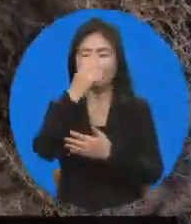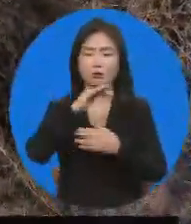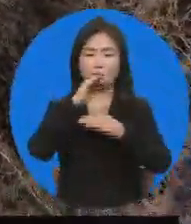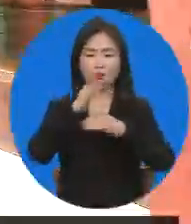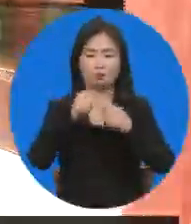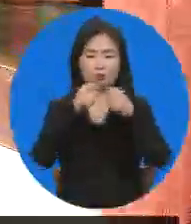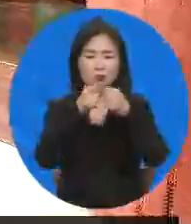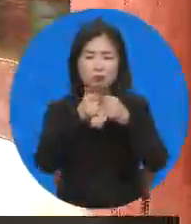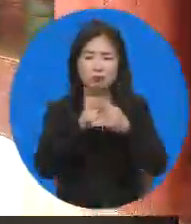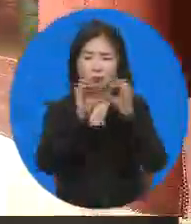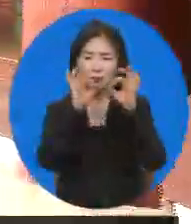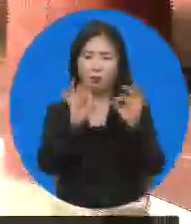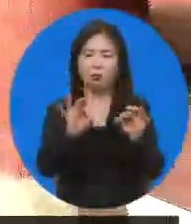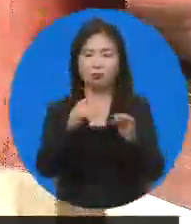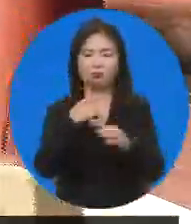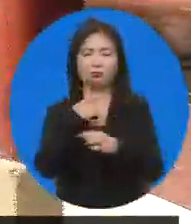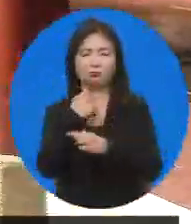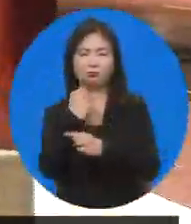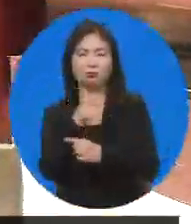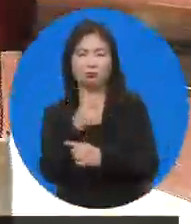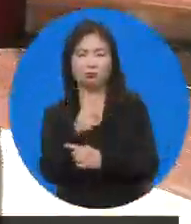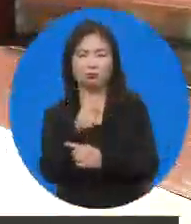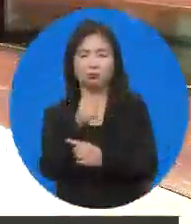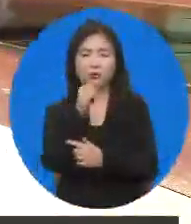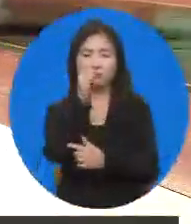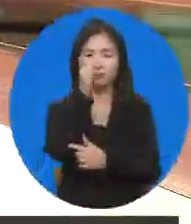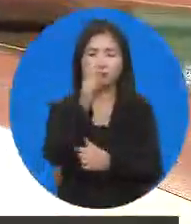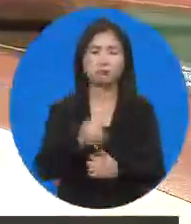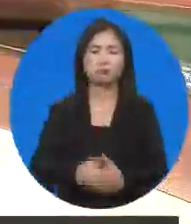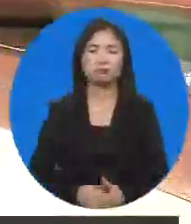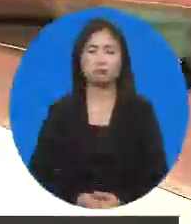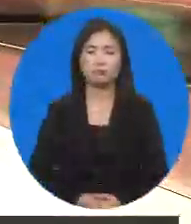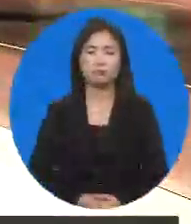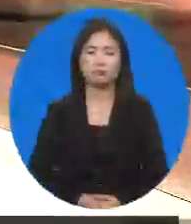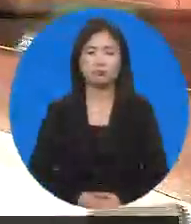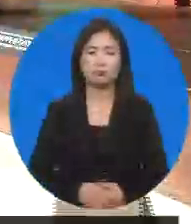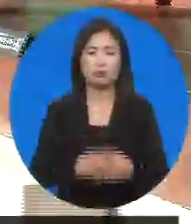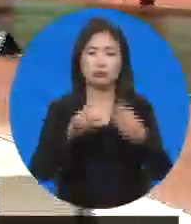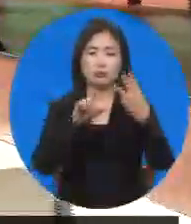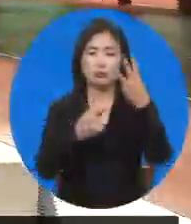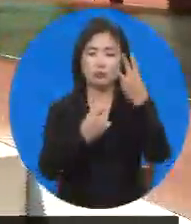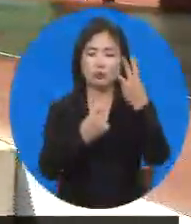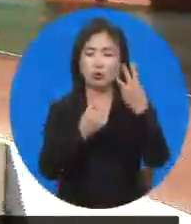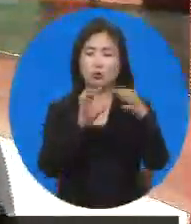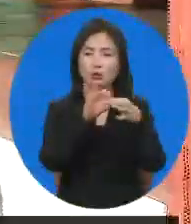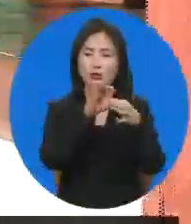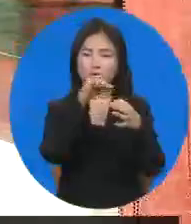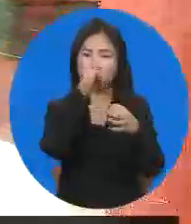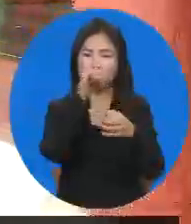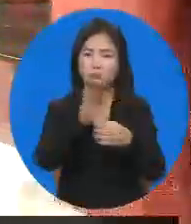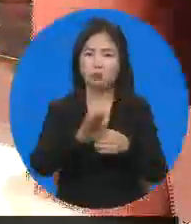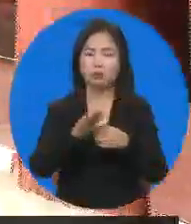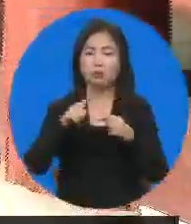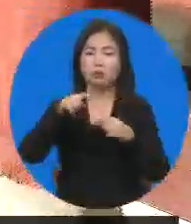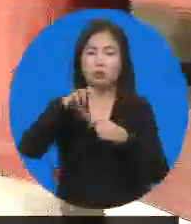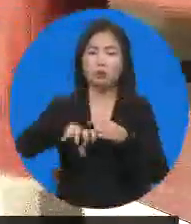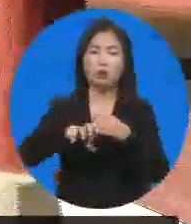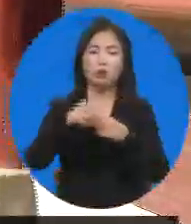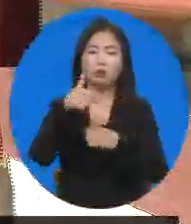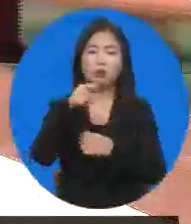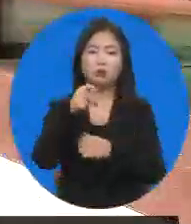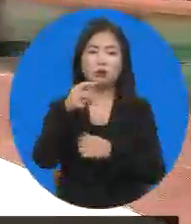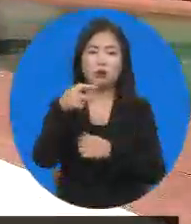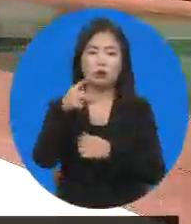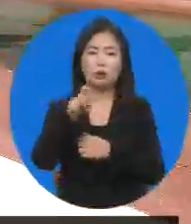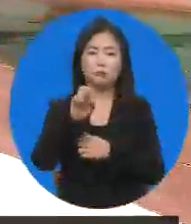들여다 보면 고개가 갸우뚱 해 주는 부분도 적지 않습니다 사비 운동과 관계가 있긴 하지만 이곳 경상 감영